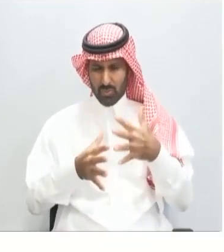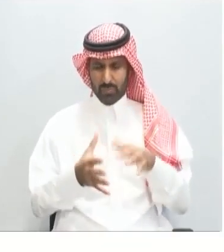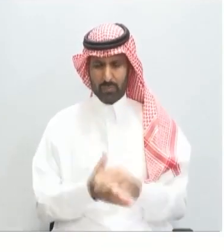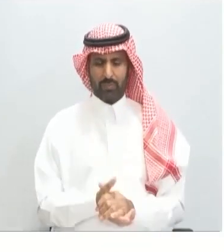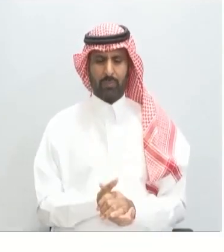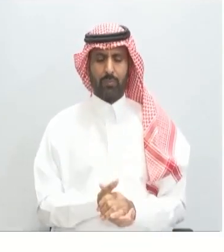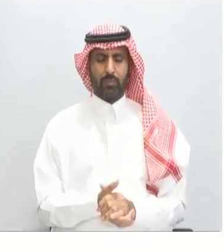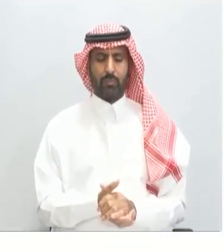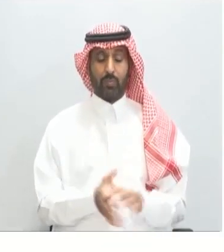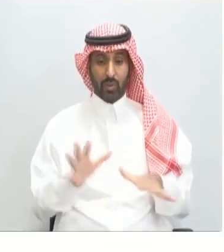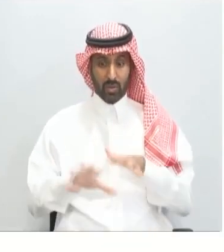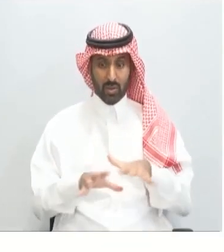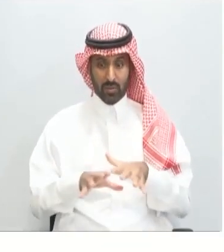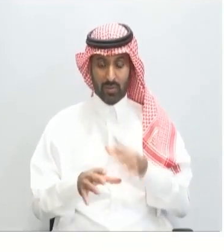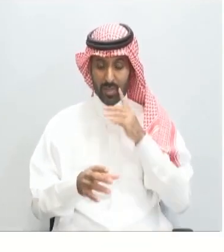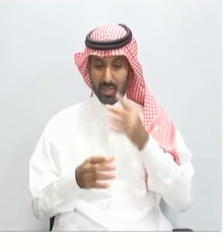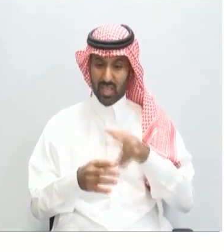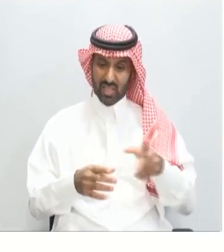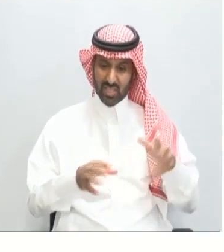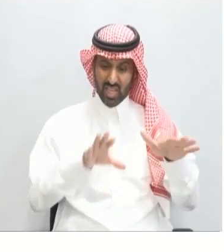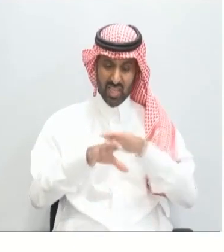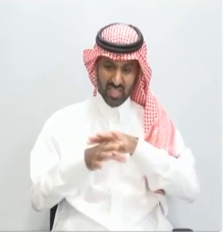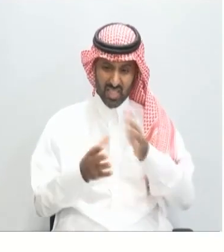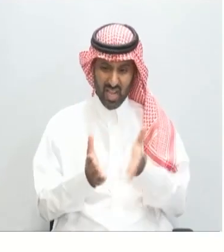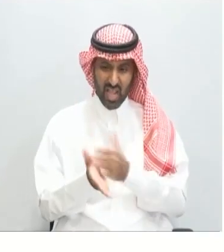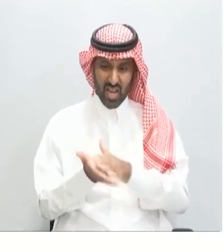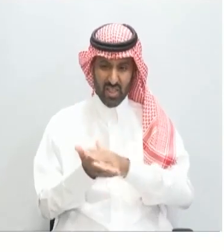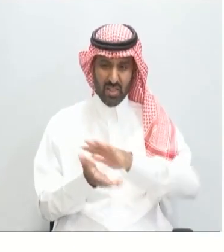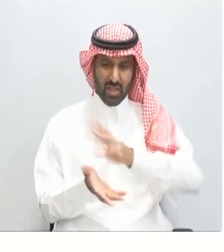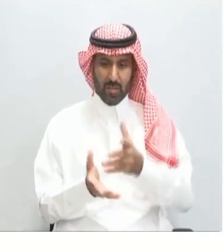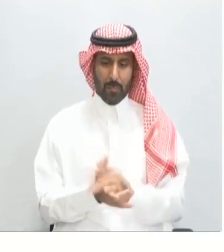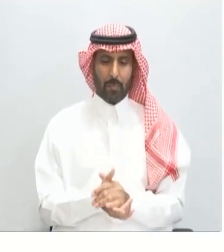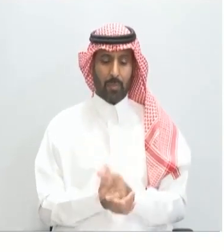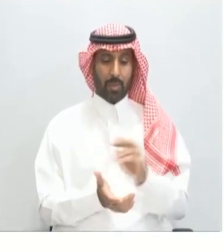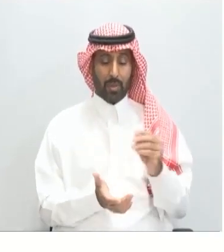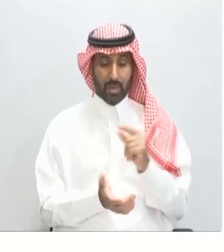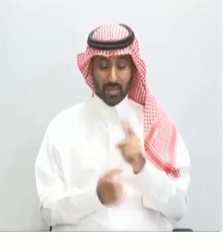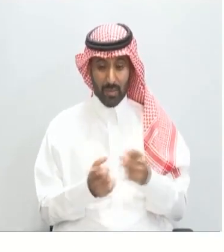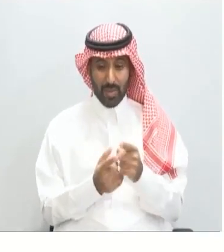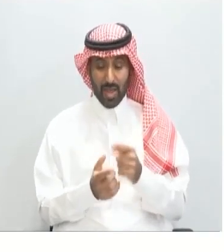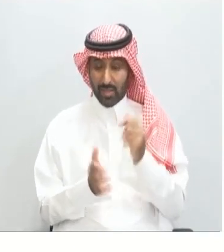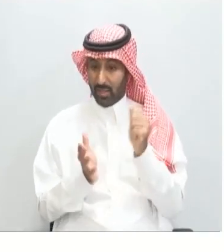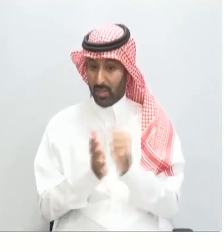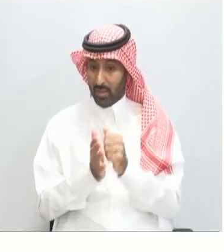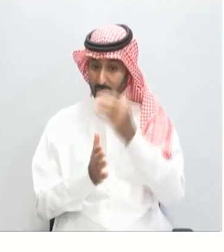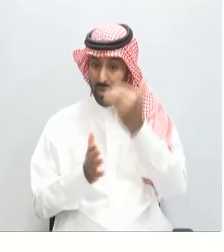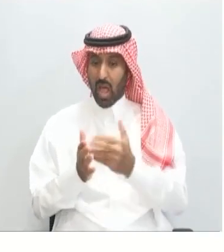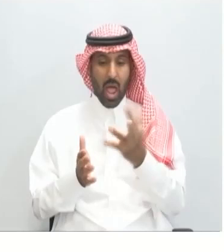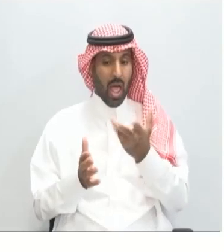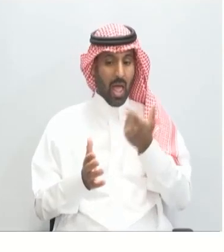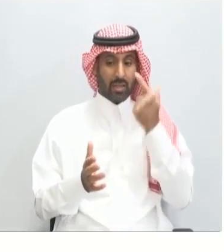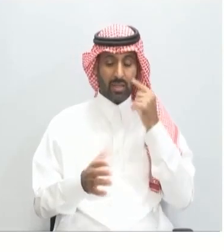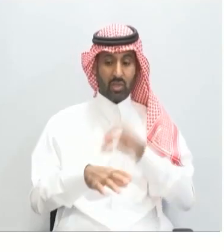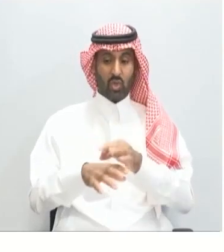قويا وتاثيرها في تشكيل سطح الارض اكبر كما ان طبيعه المباني وعدد سكان